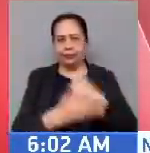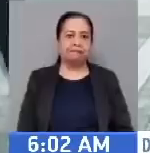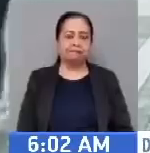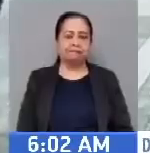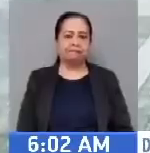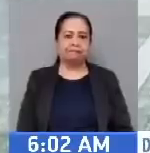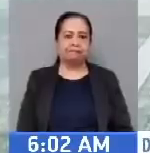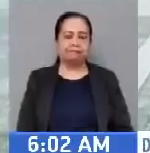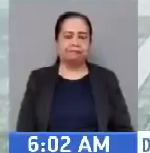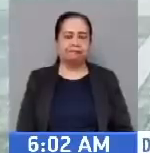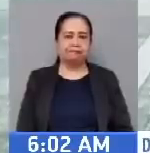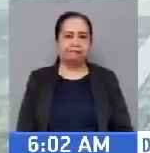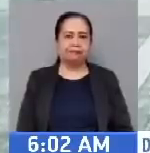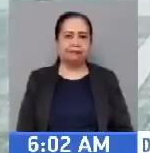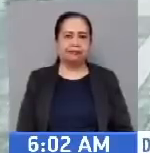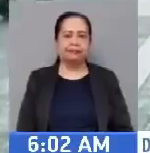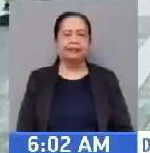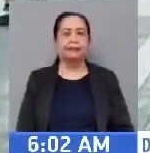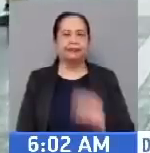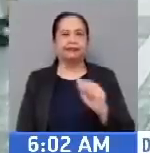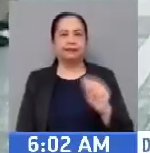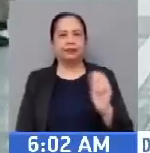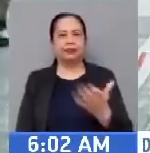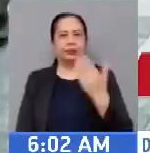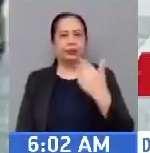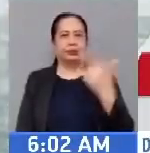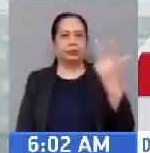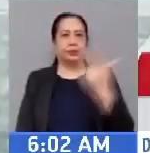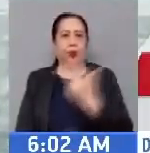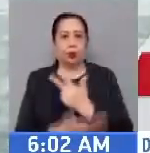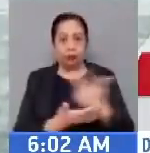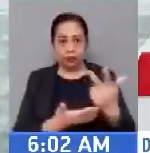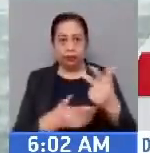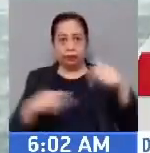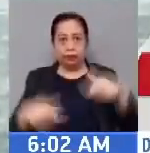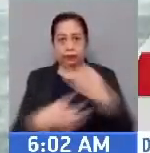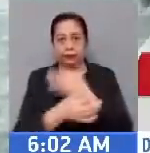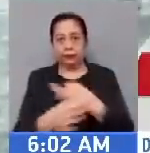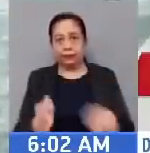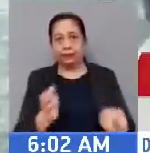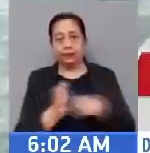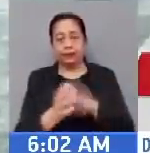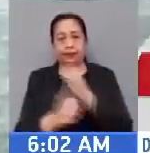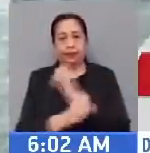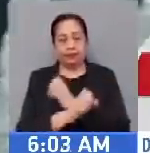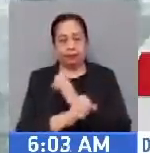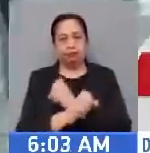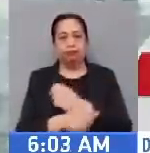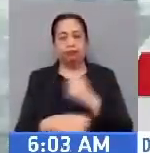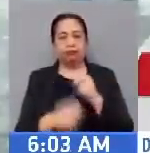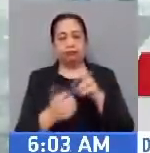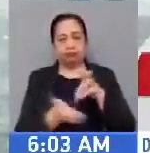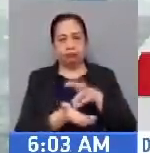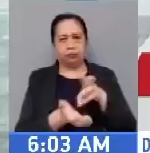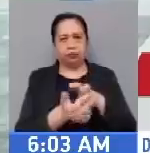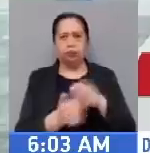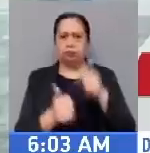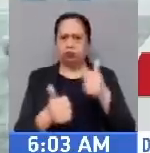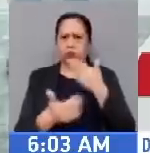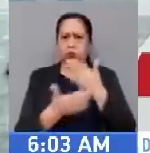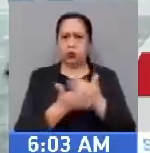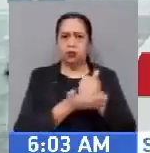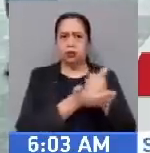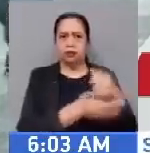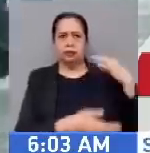James! Good morning at nung linggo na ito ng libreng sakay dito sa EDSA Carousel. Malaking bagay para sa mga pasahero dahil malaki yung natitipid